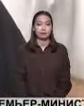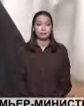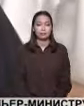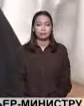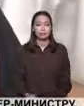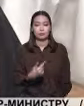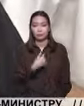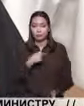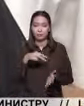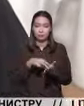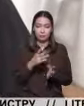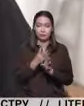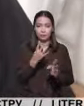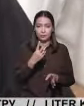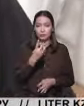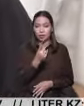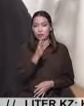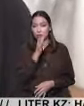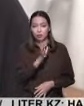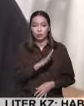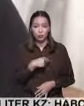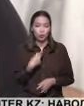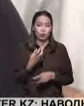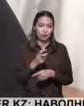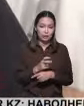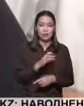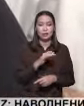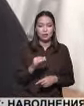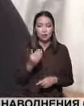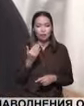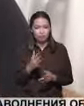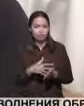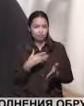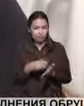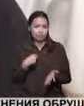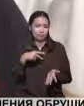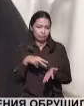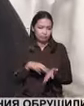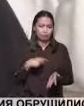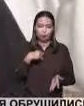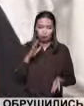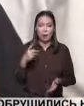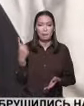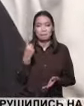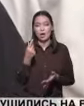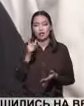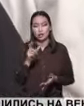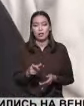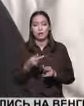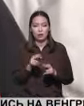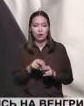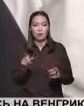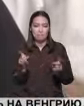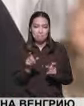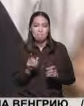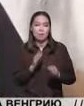Я простоял в очереди 21 час. Я пришел еще вчера и с тех пор нахожусь здесь. Я буду первым человеком, который войдет в магазин